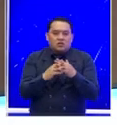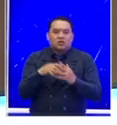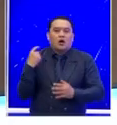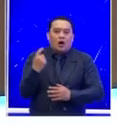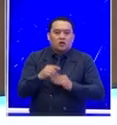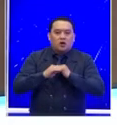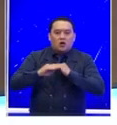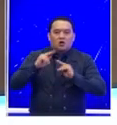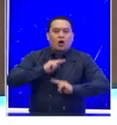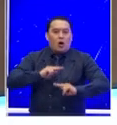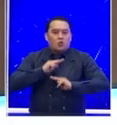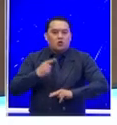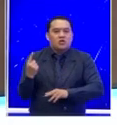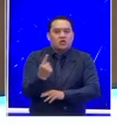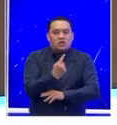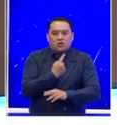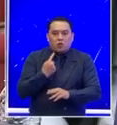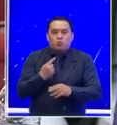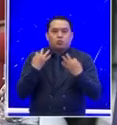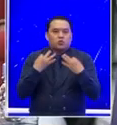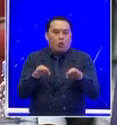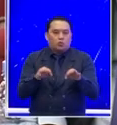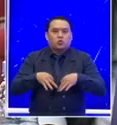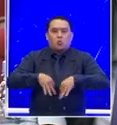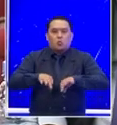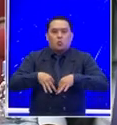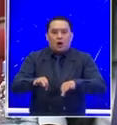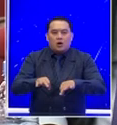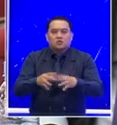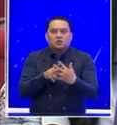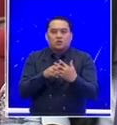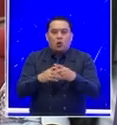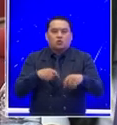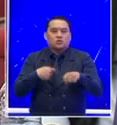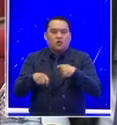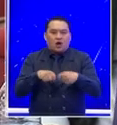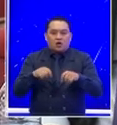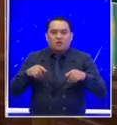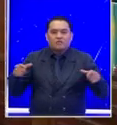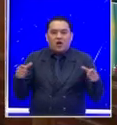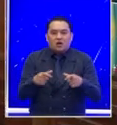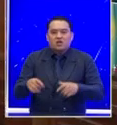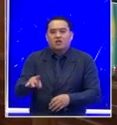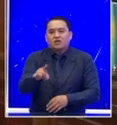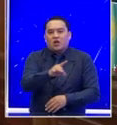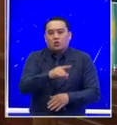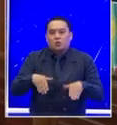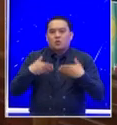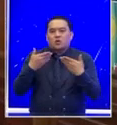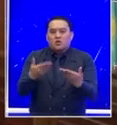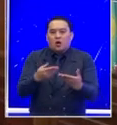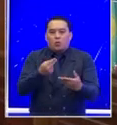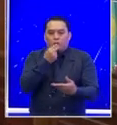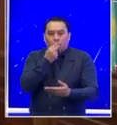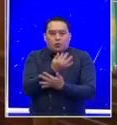работам, внедрение единого порядка пропуска автомашин, поставщиков сельхозтоваров, карантинные регионы и предоставление